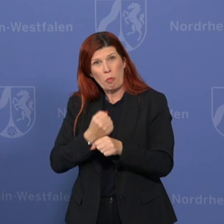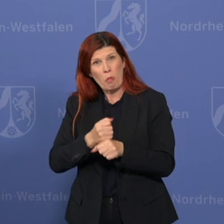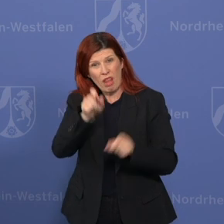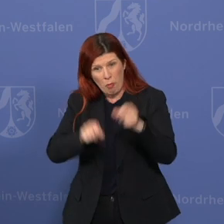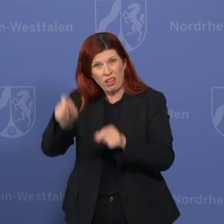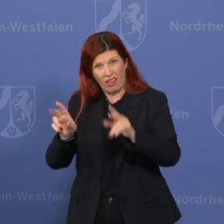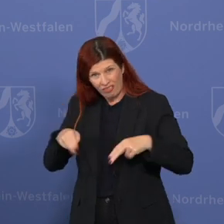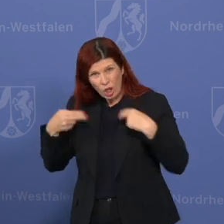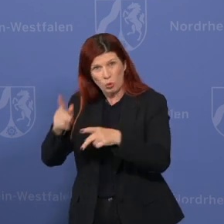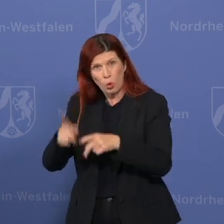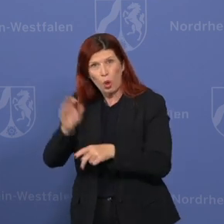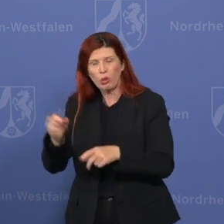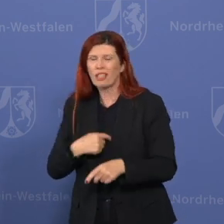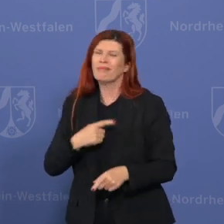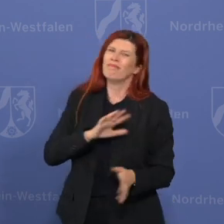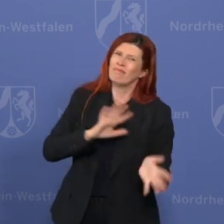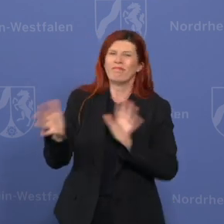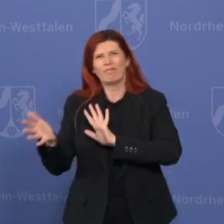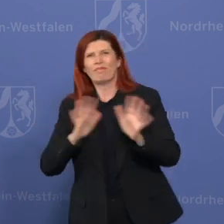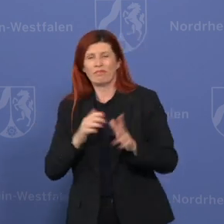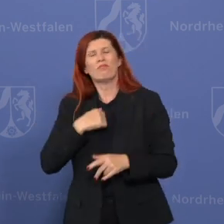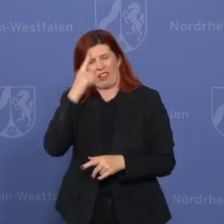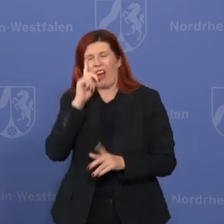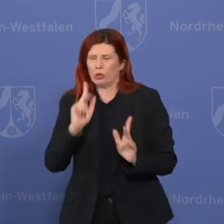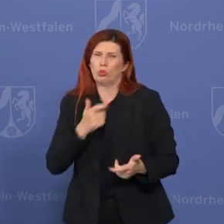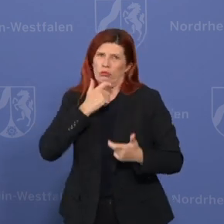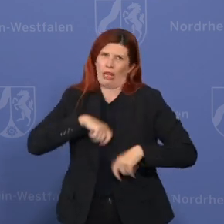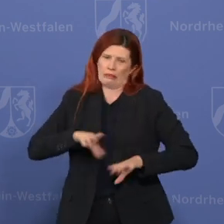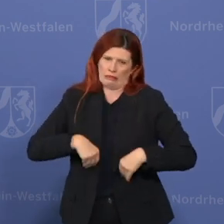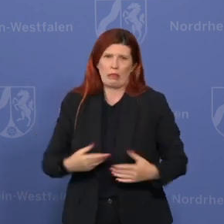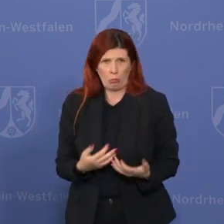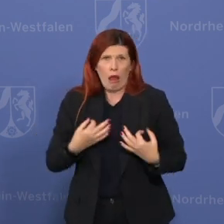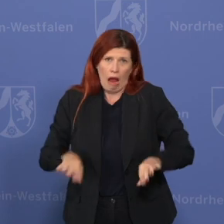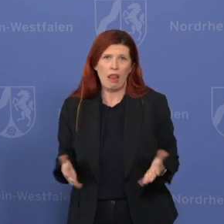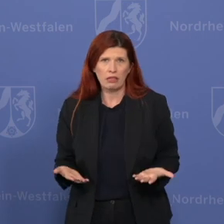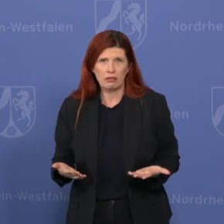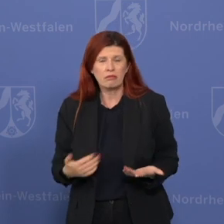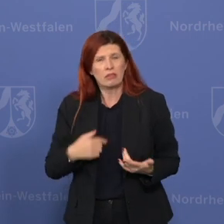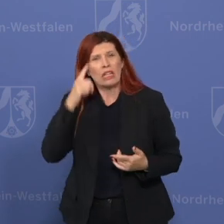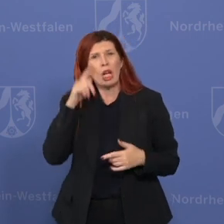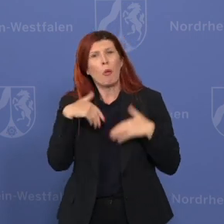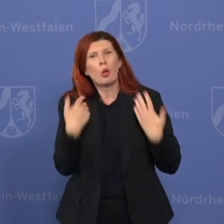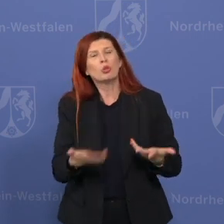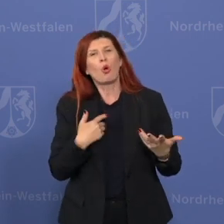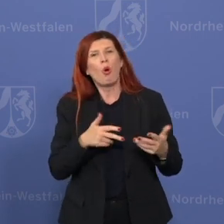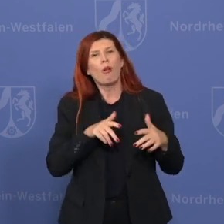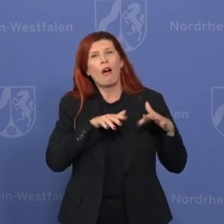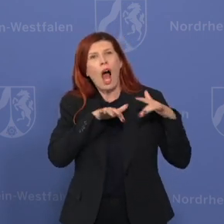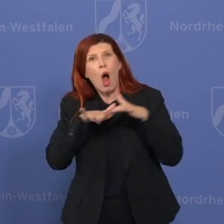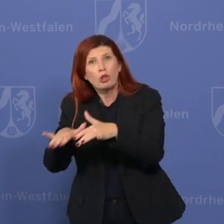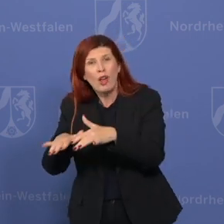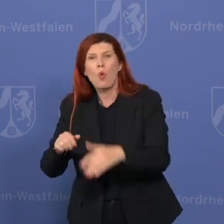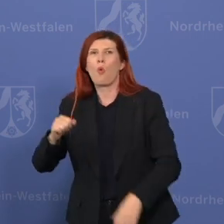Das Ausmaß der wirtschaftlichen Verwerfung wird erheblicher sein, als es im politischen Raum gelegentlich aus meiner